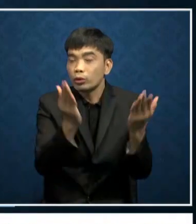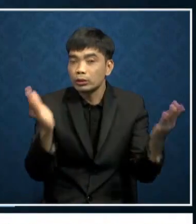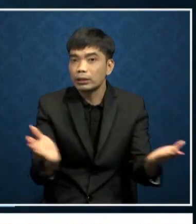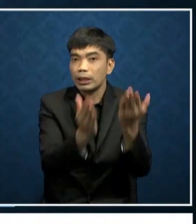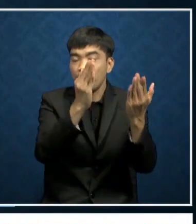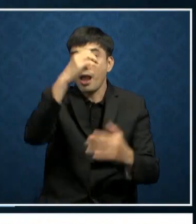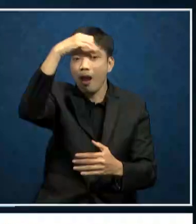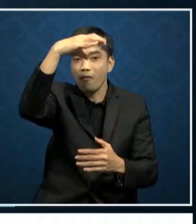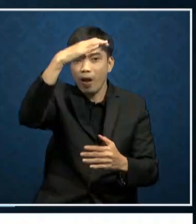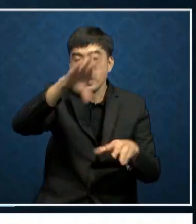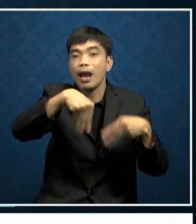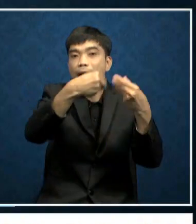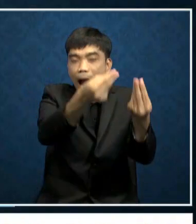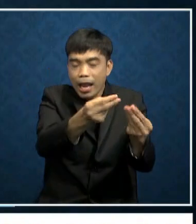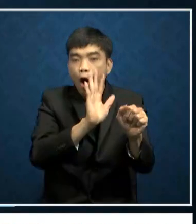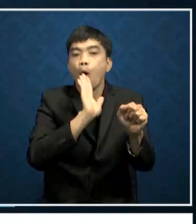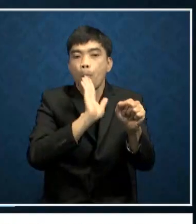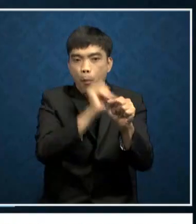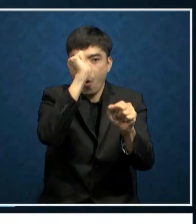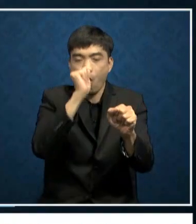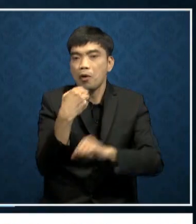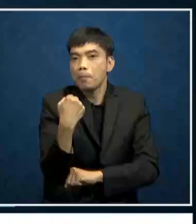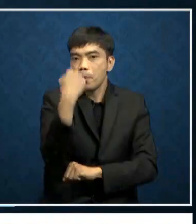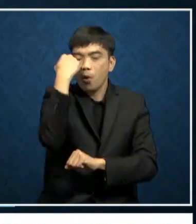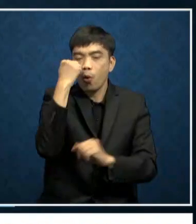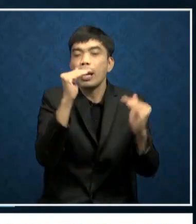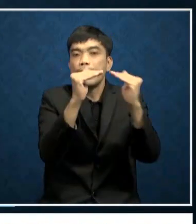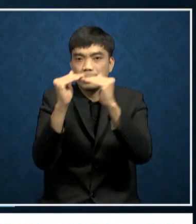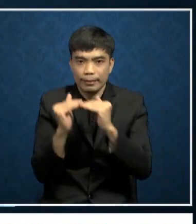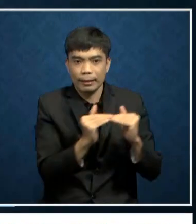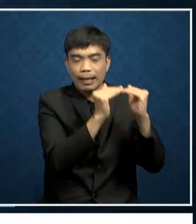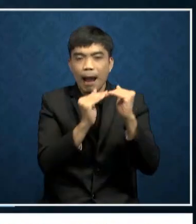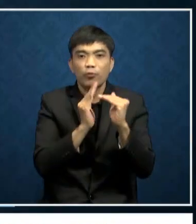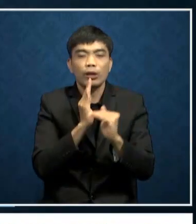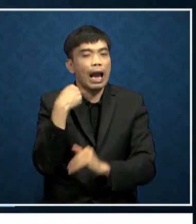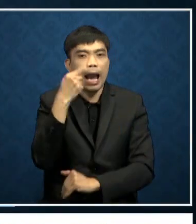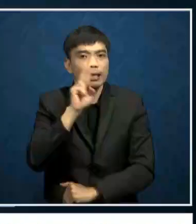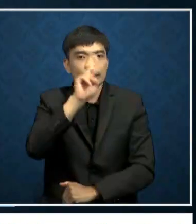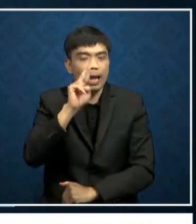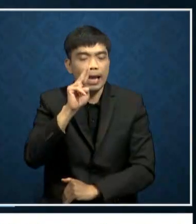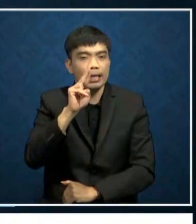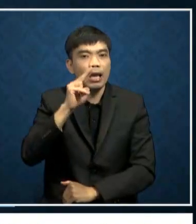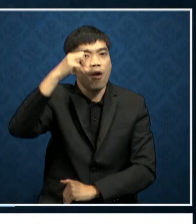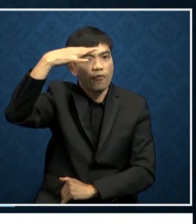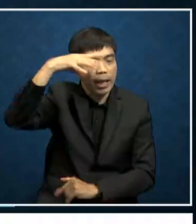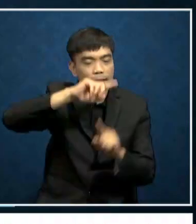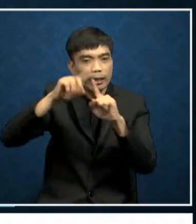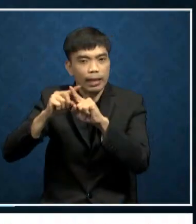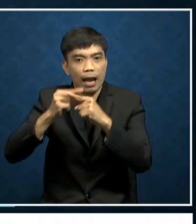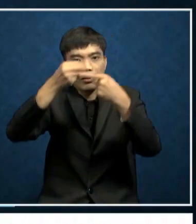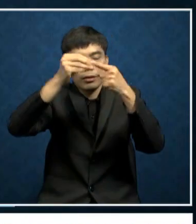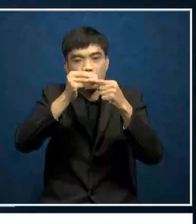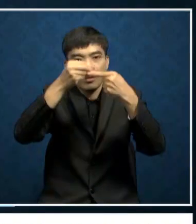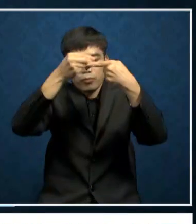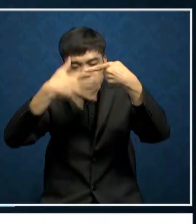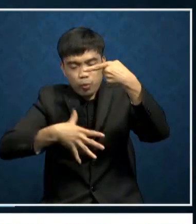อย่างเพียงพอมีความมั่นคงงและมีความเป็นธรรมต่อผู้ใช้พลังงานในอนาคตมี 5หัวข้อย่อยนะครับ